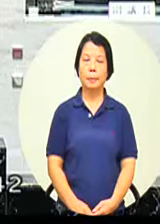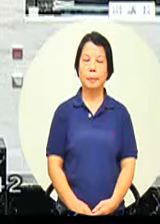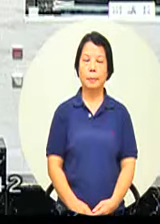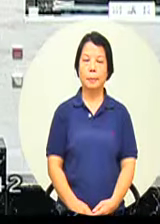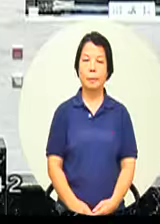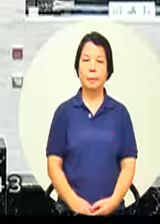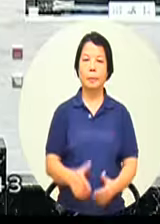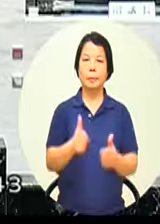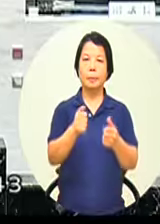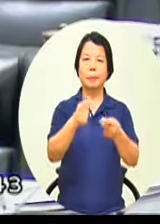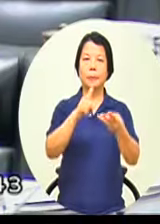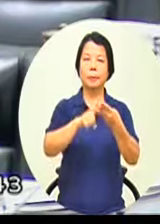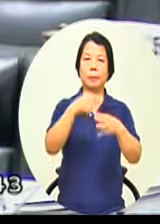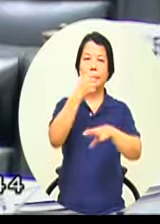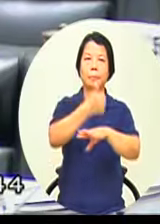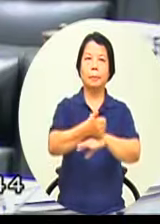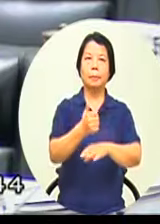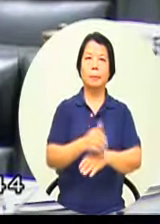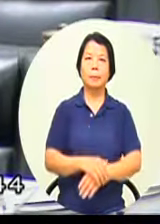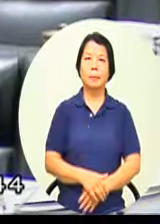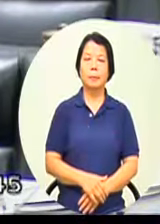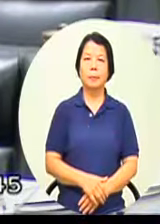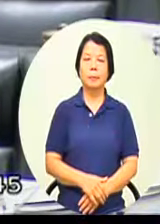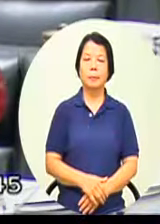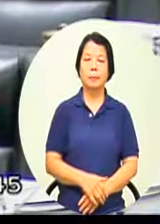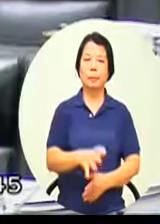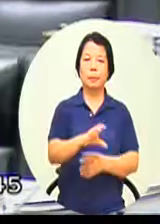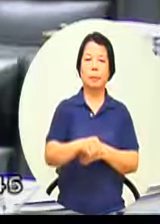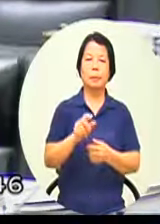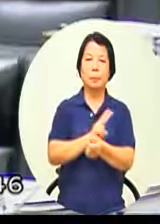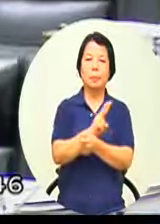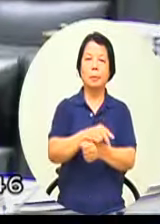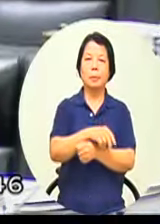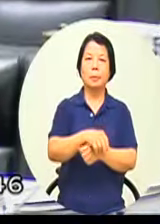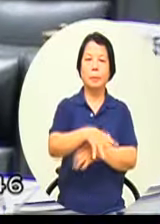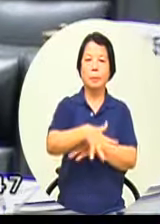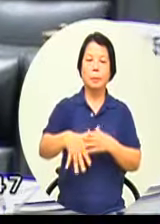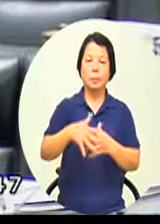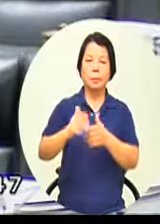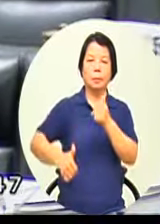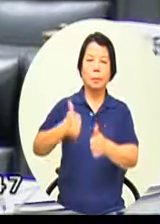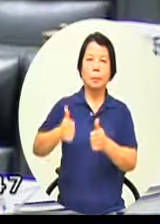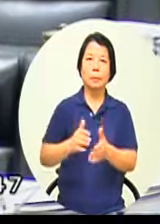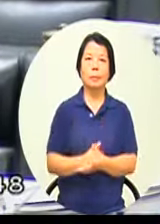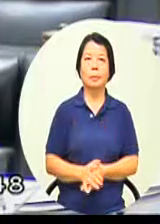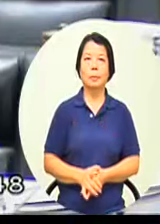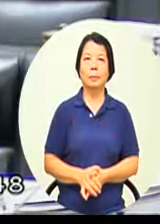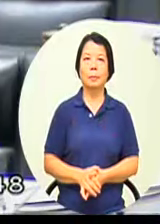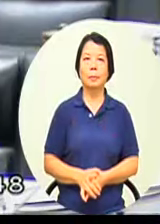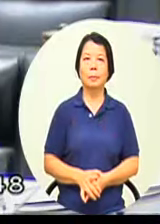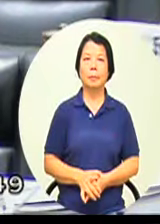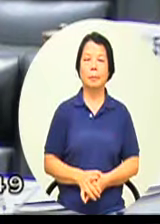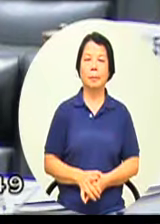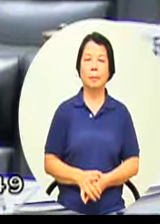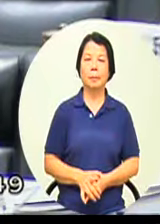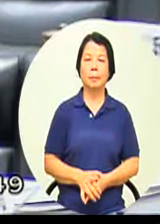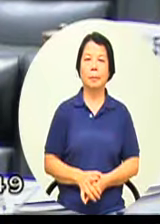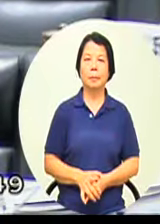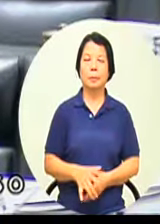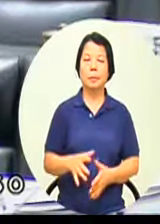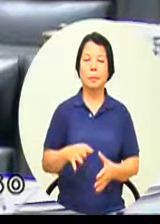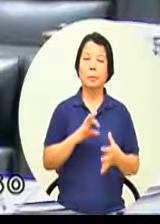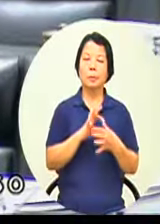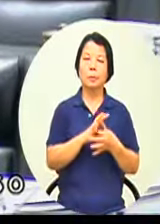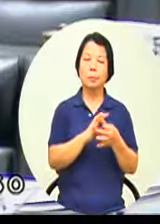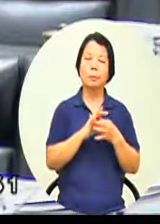好，谢谢主席。龙林部门的各位局处首长，还有我们各位关心高雄市的各